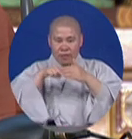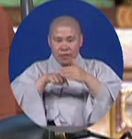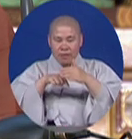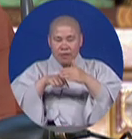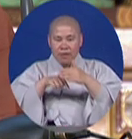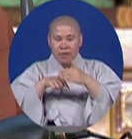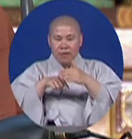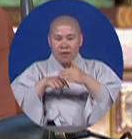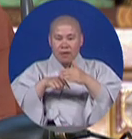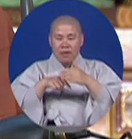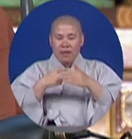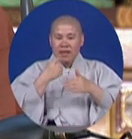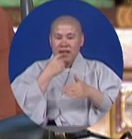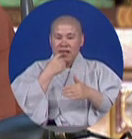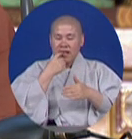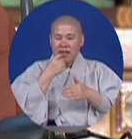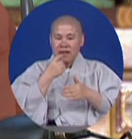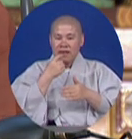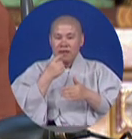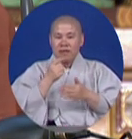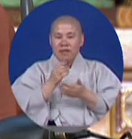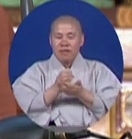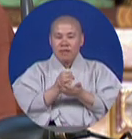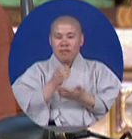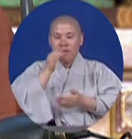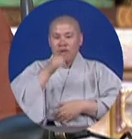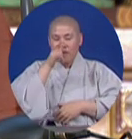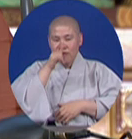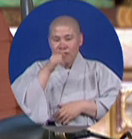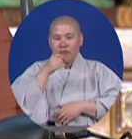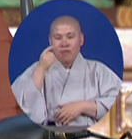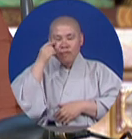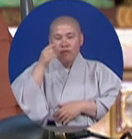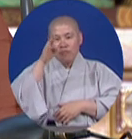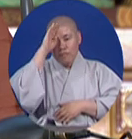된다. 이런 얘기입니다. 이제 마지막으로